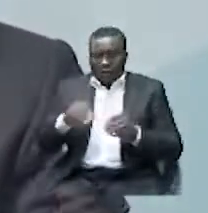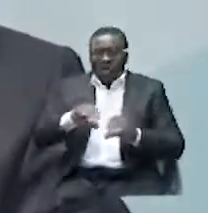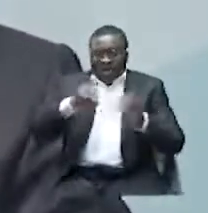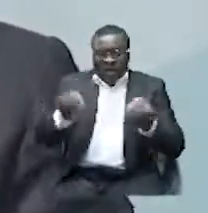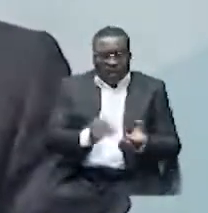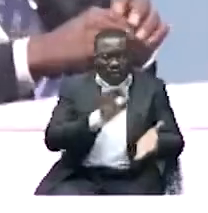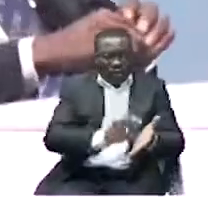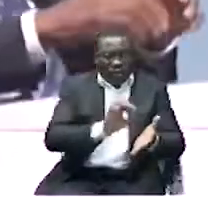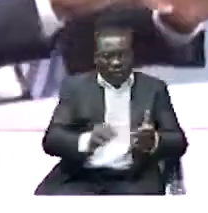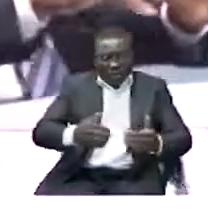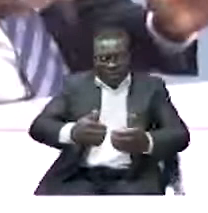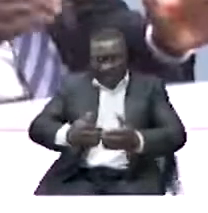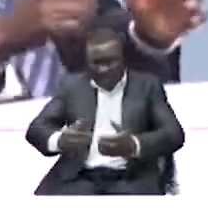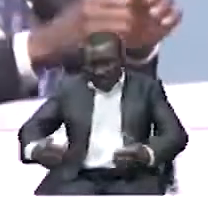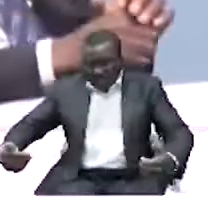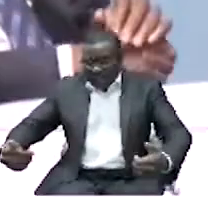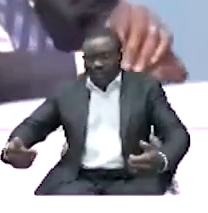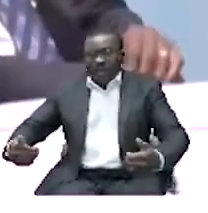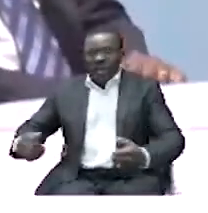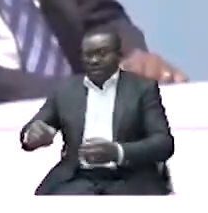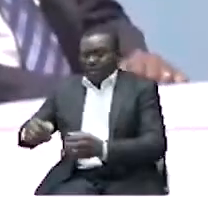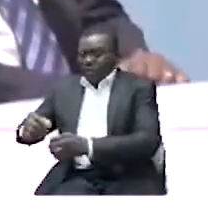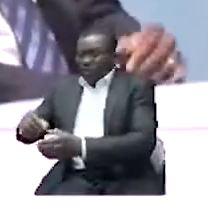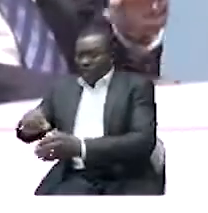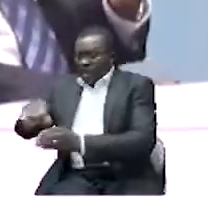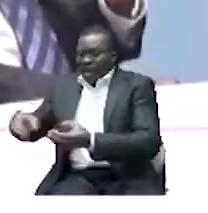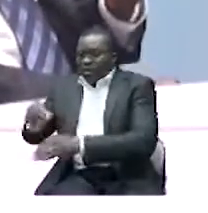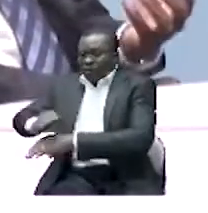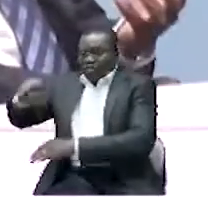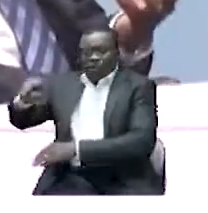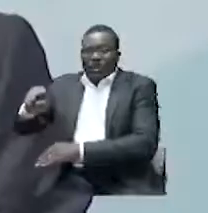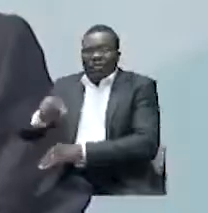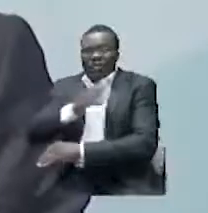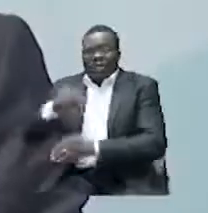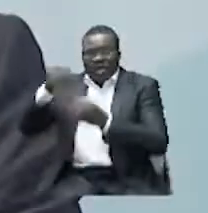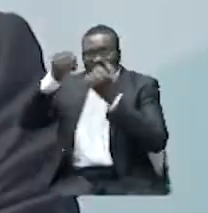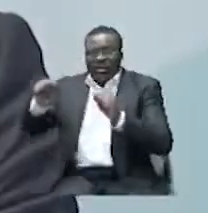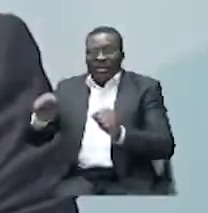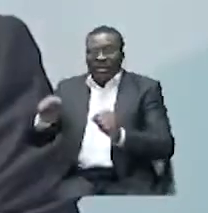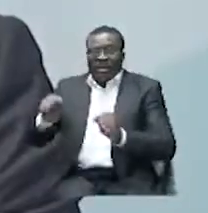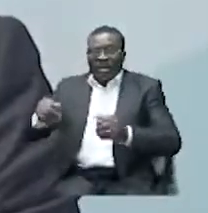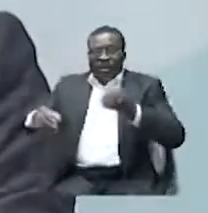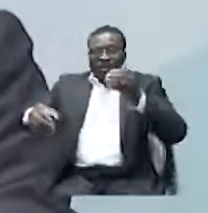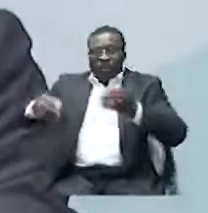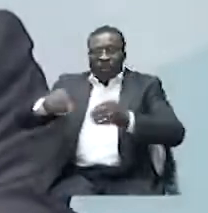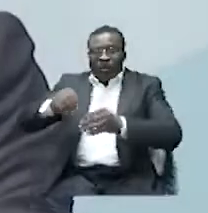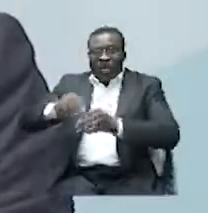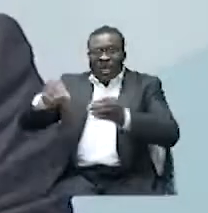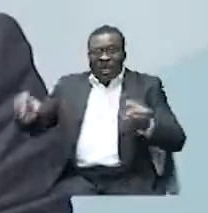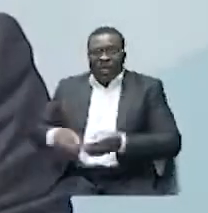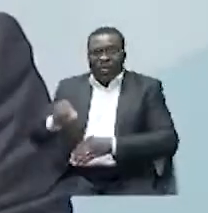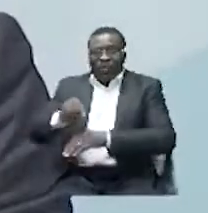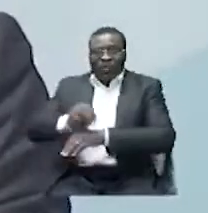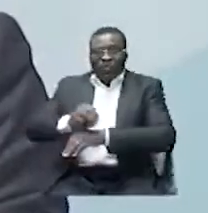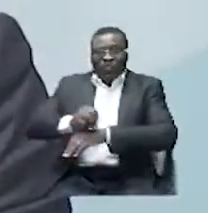sera séparée, qui va être extraite de la Cour suprême, et le président de la Cour suprême, donc demain ce sera